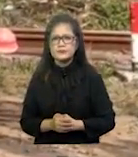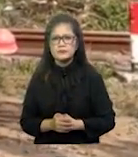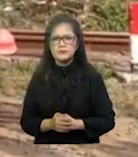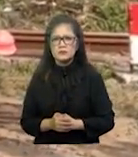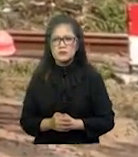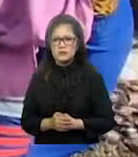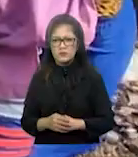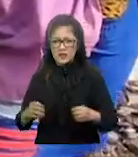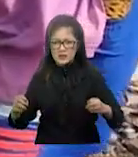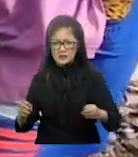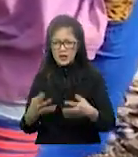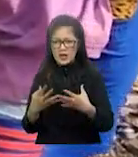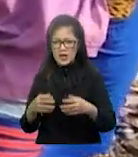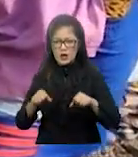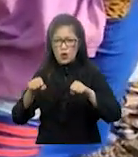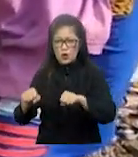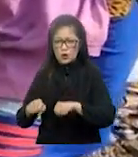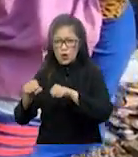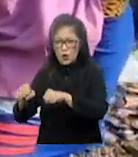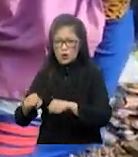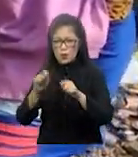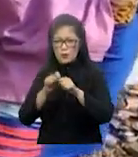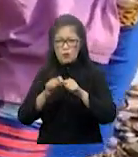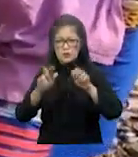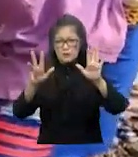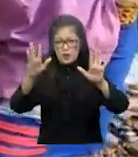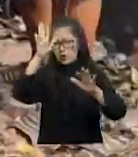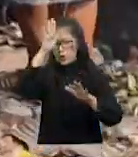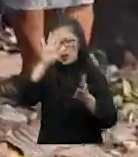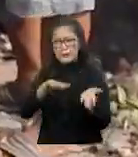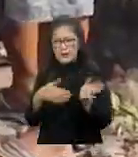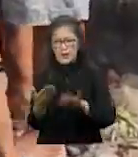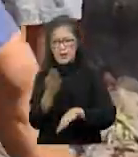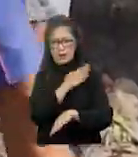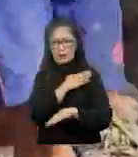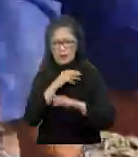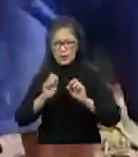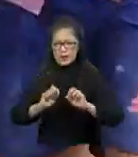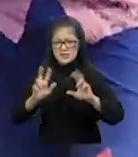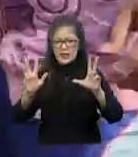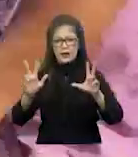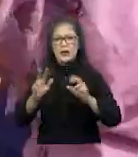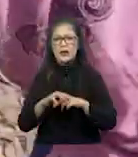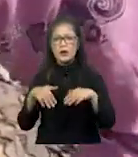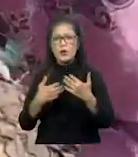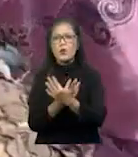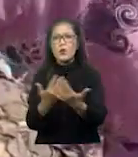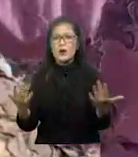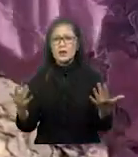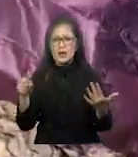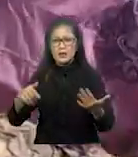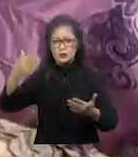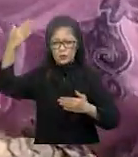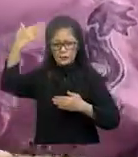Pasca kecelakaan odong-odong yang menewaskan 9 orang di Kabupaten Serang, Banten, warga sekitar memasang palang pintu di perlintasan kereta api